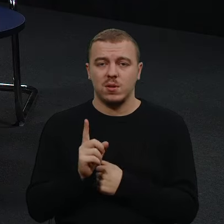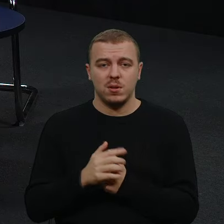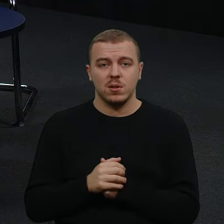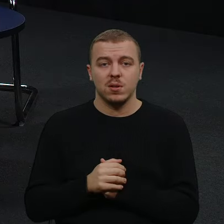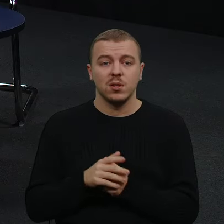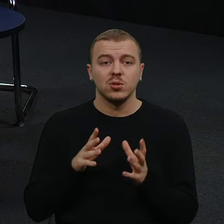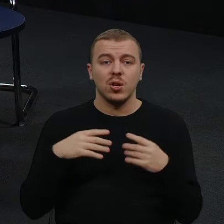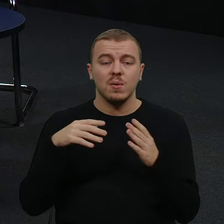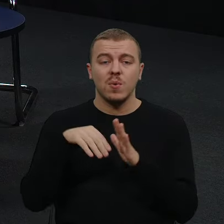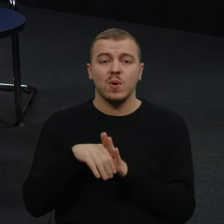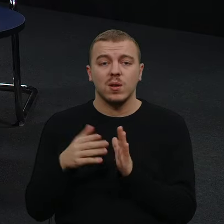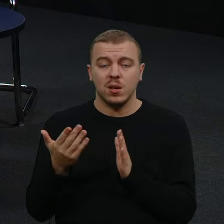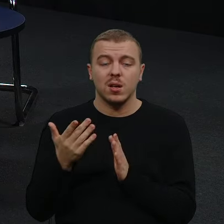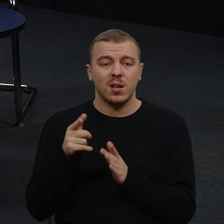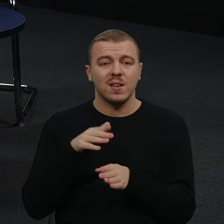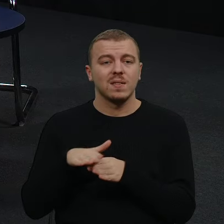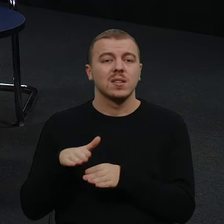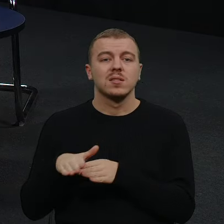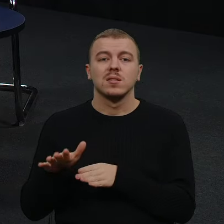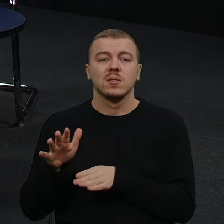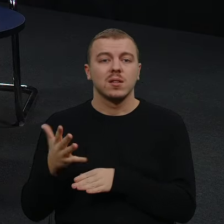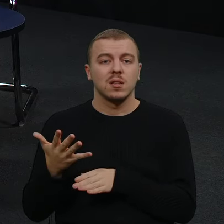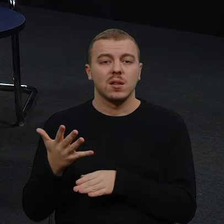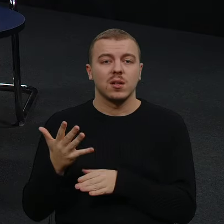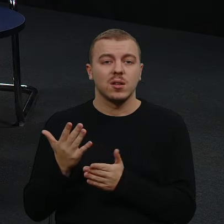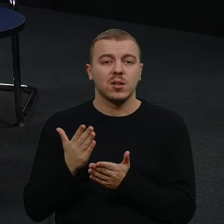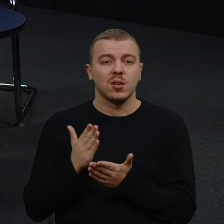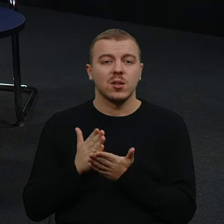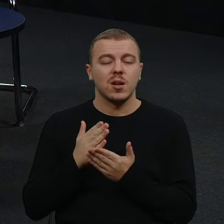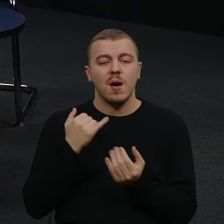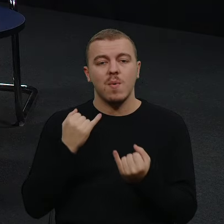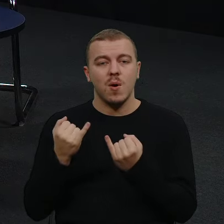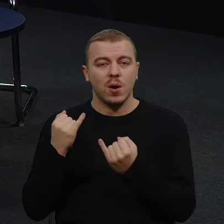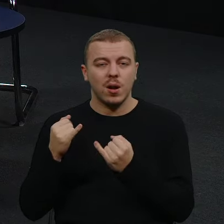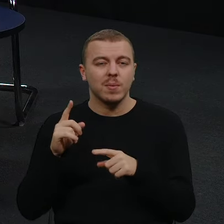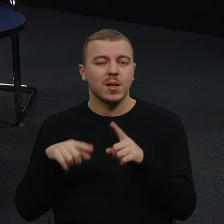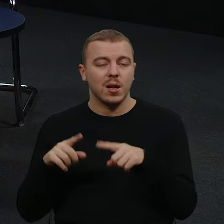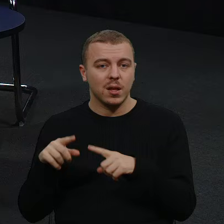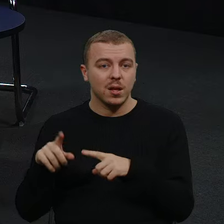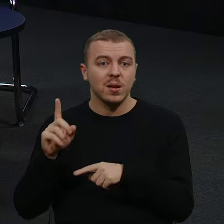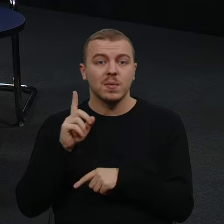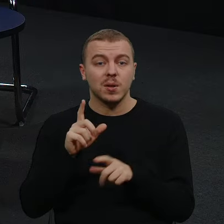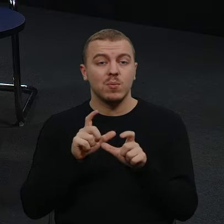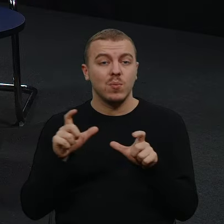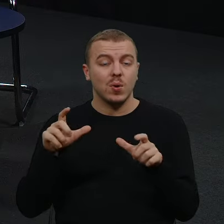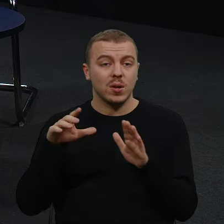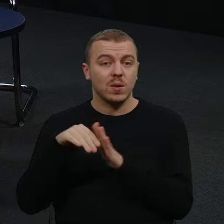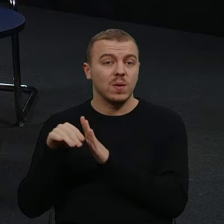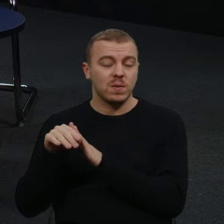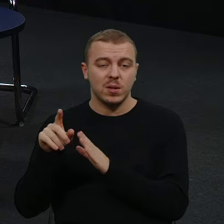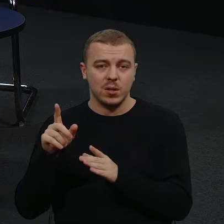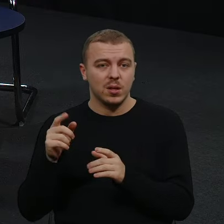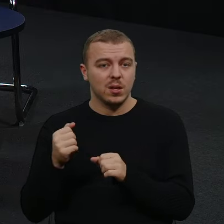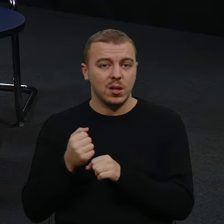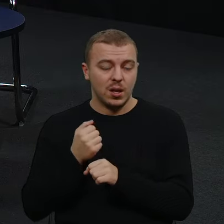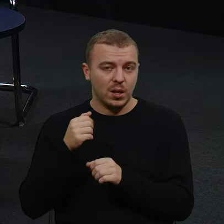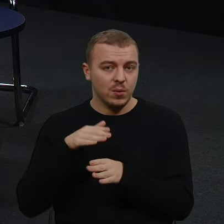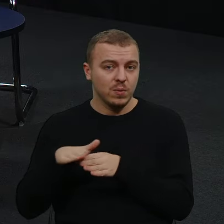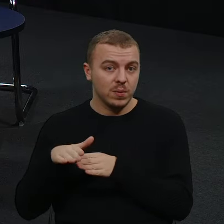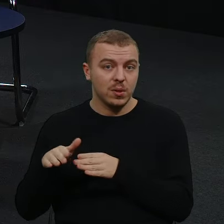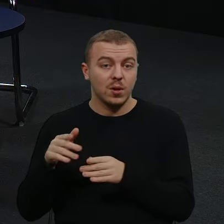šeimoje matyti tai vyksta tokie pokalbiai rečiau, bet mokykloje jie turėtų vykti. Ir nuo mokyto